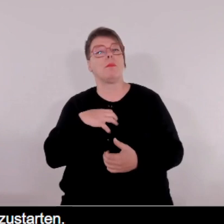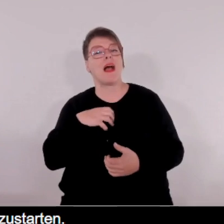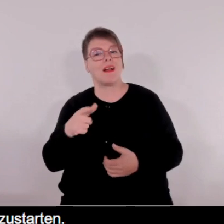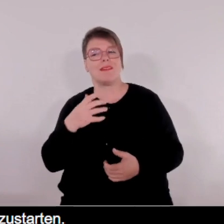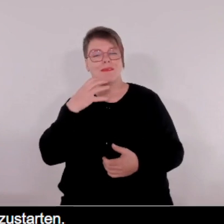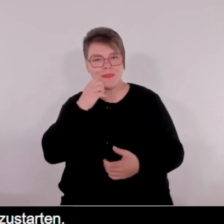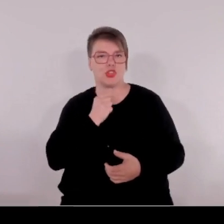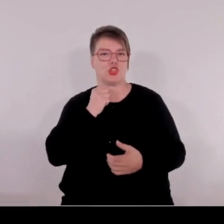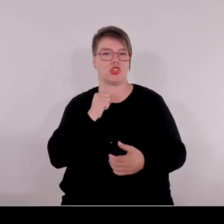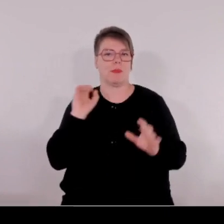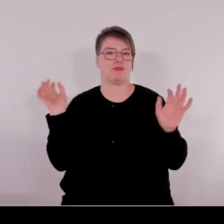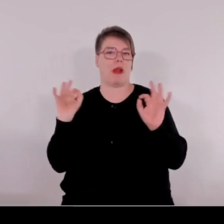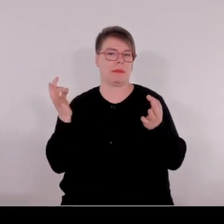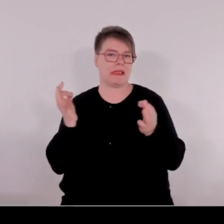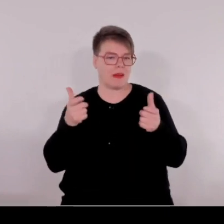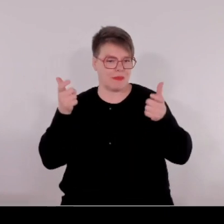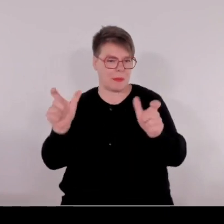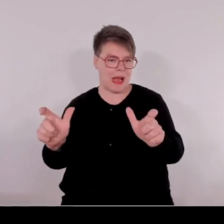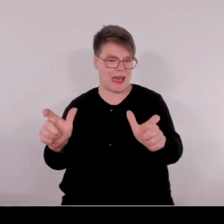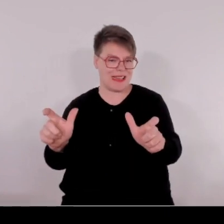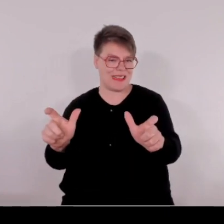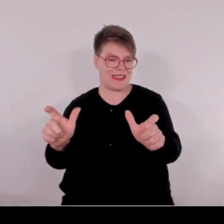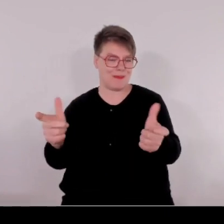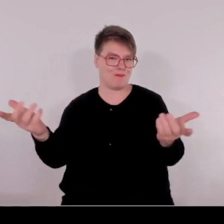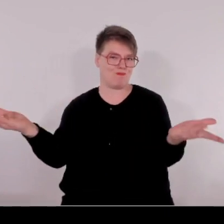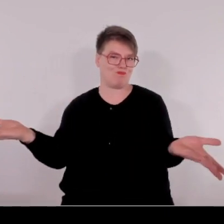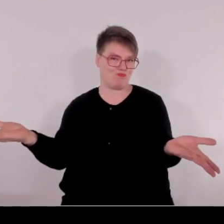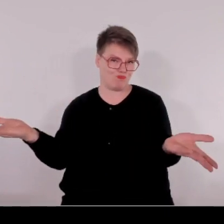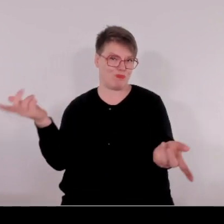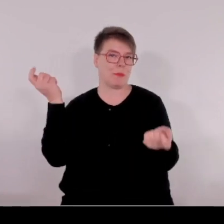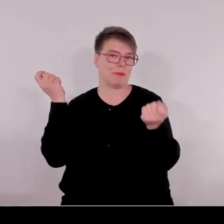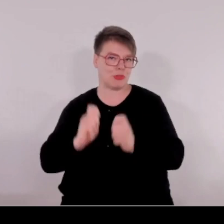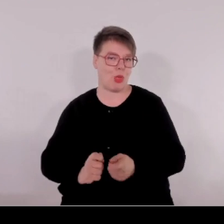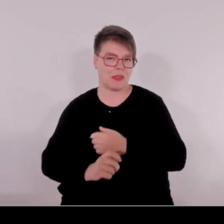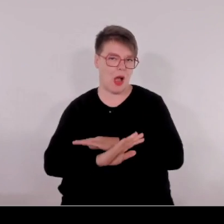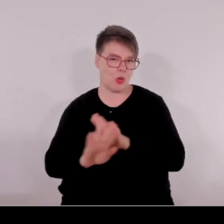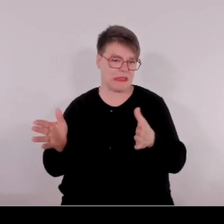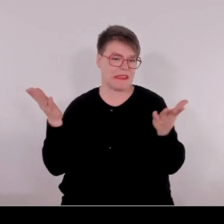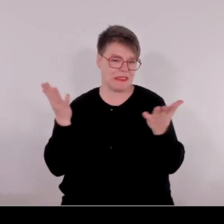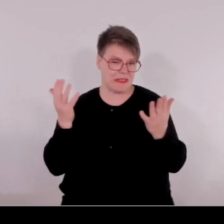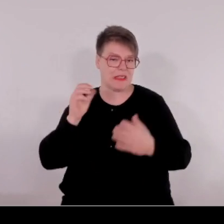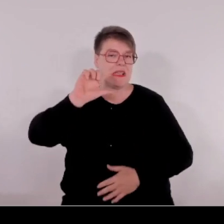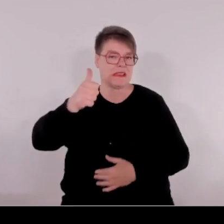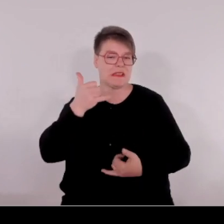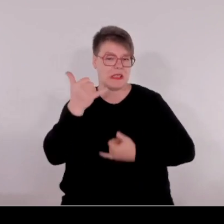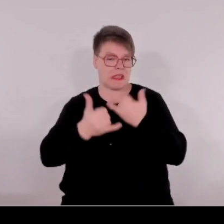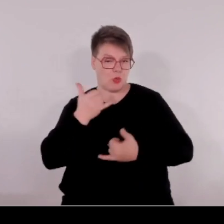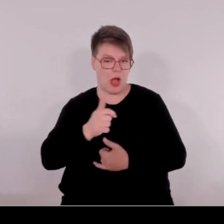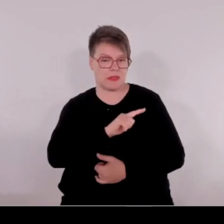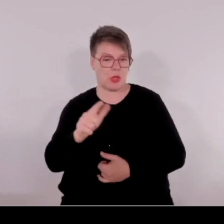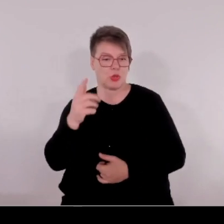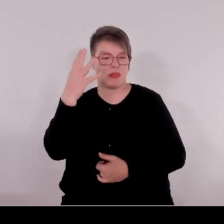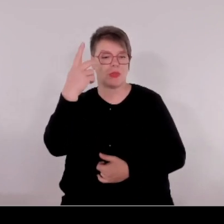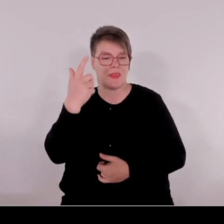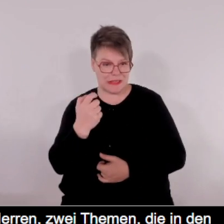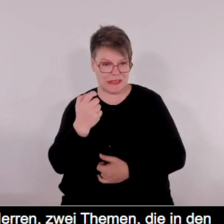bis Mitte des Jahres 2026 müssen die Kommunen mit über 100.000 Einwohnern eine Wärmeplanung